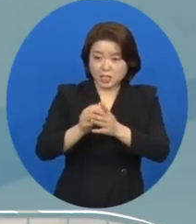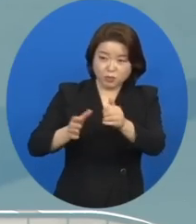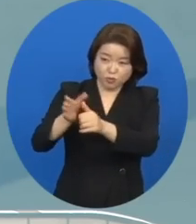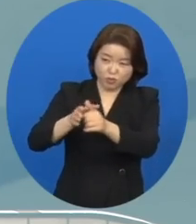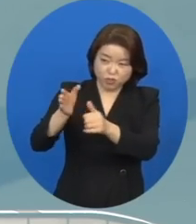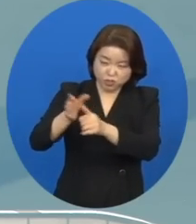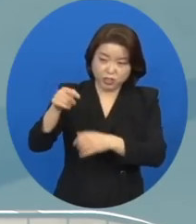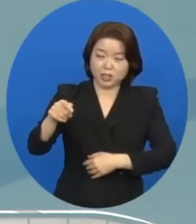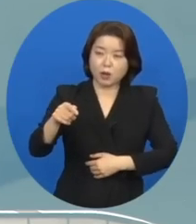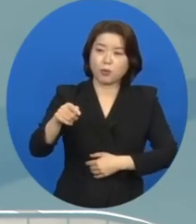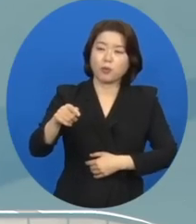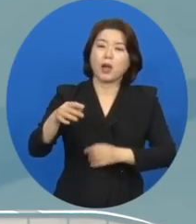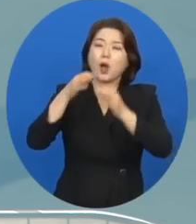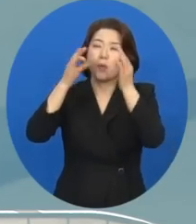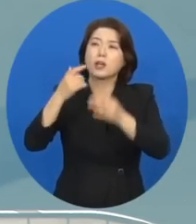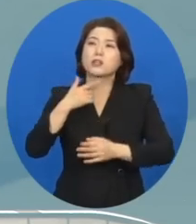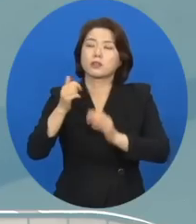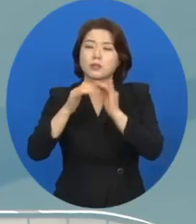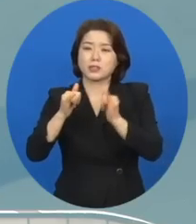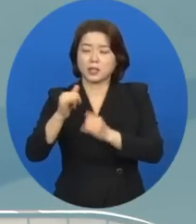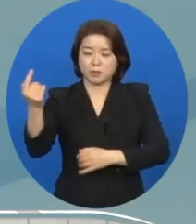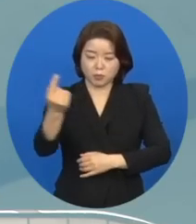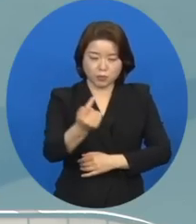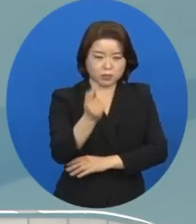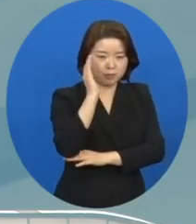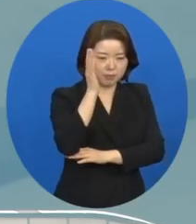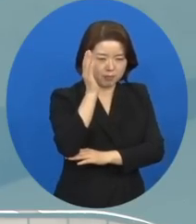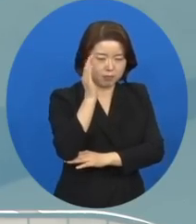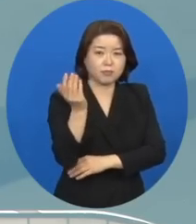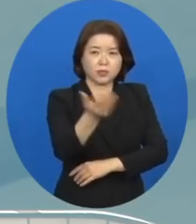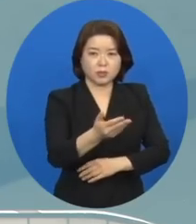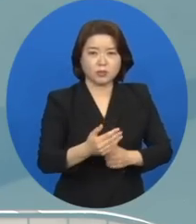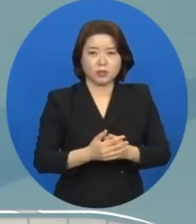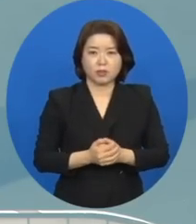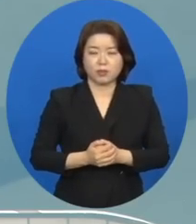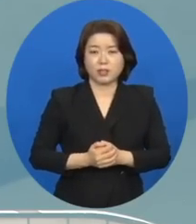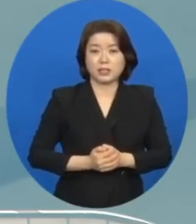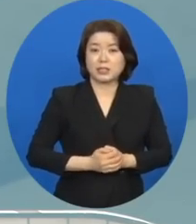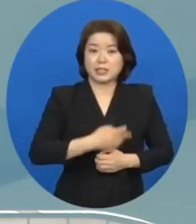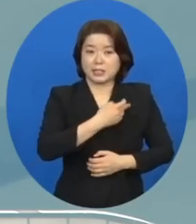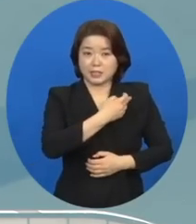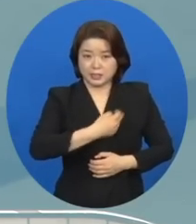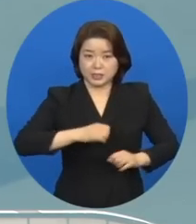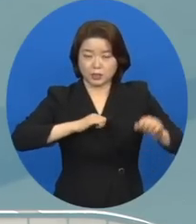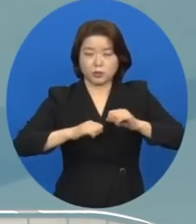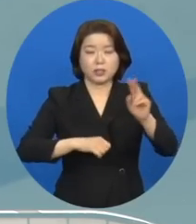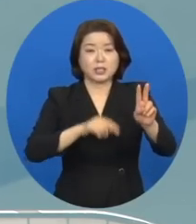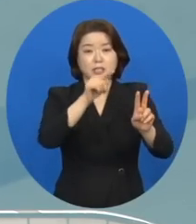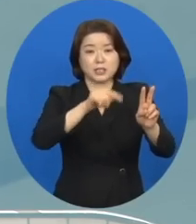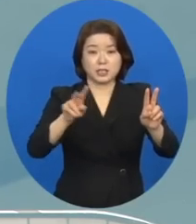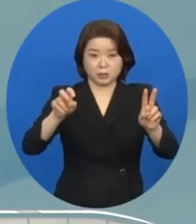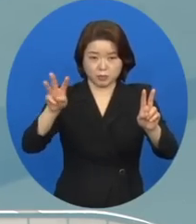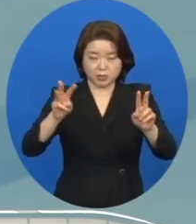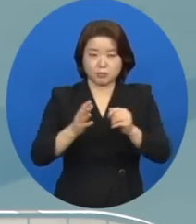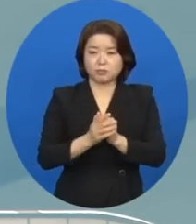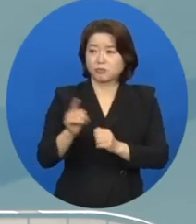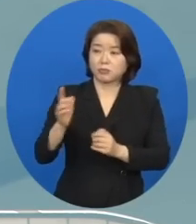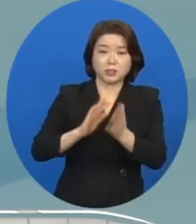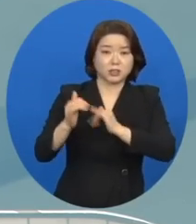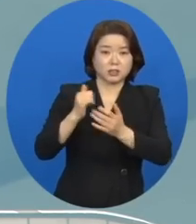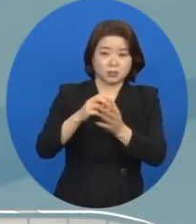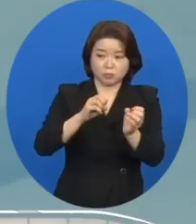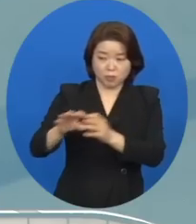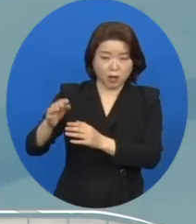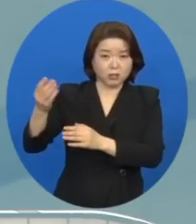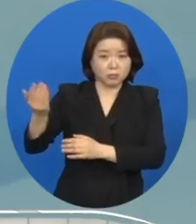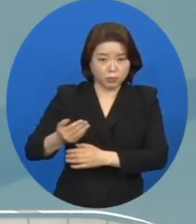해요. 그러면서 무슨 얘기를 하냐면 사도행전 2장 23절에 이 예수께서 버림을 받으신 것은 하나님이